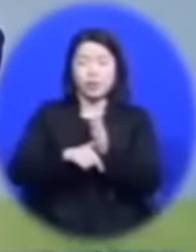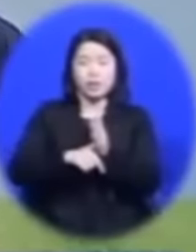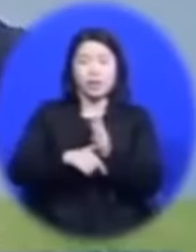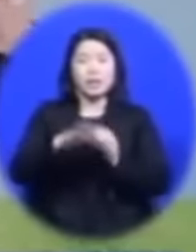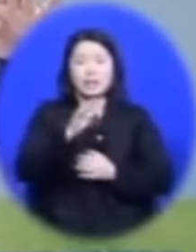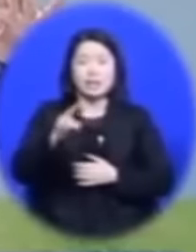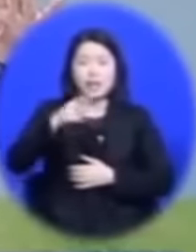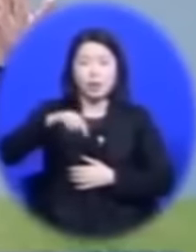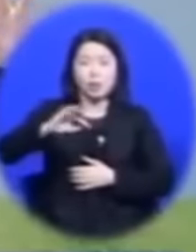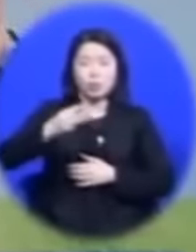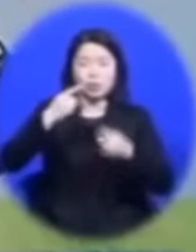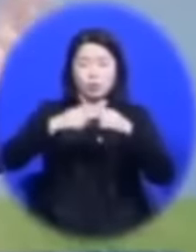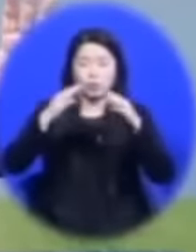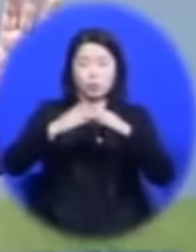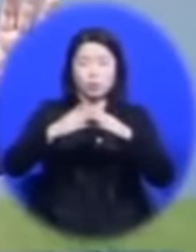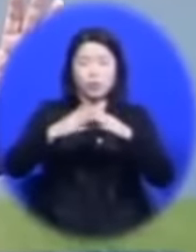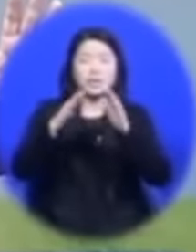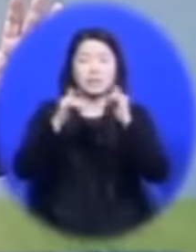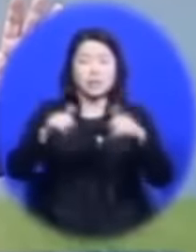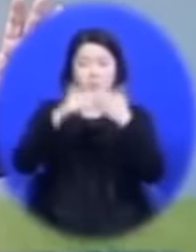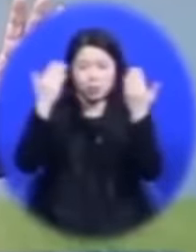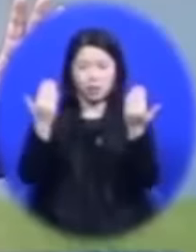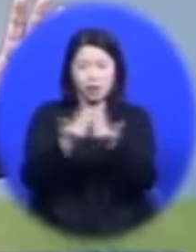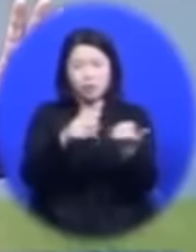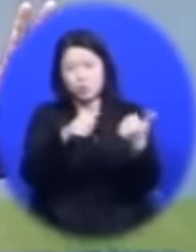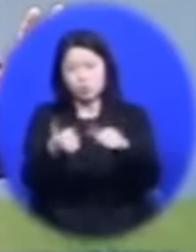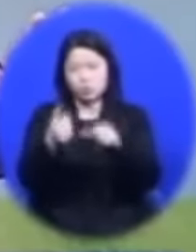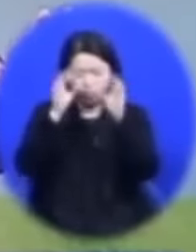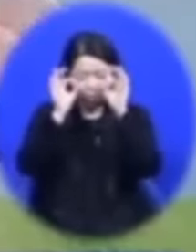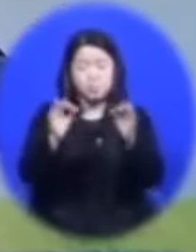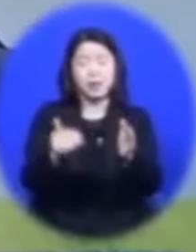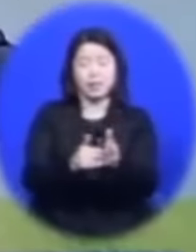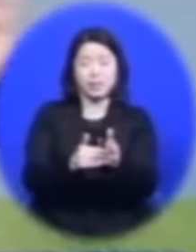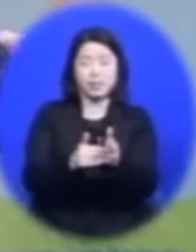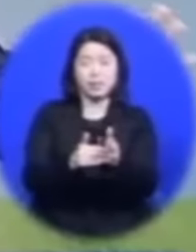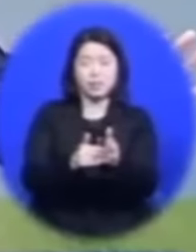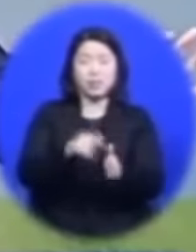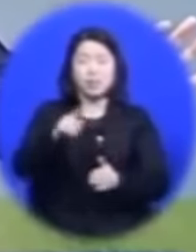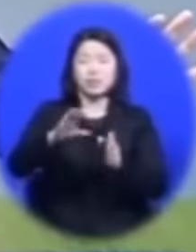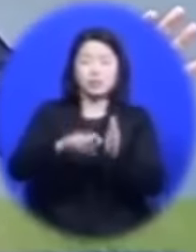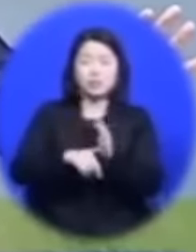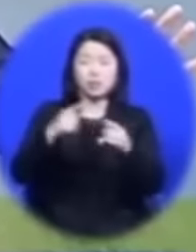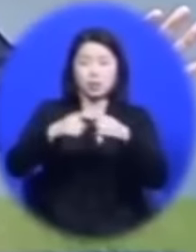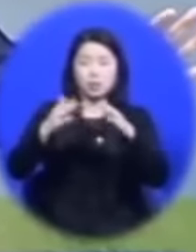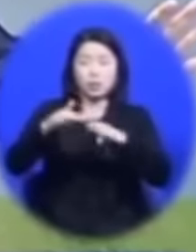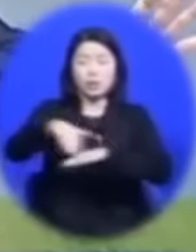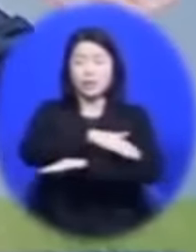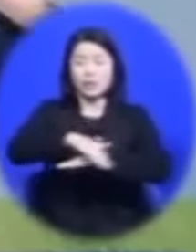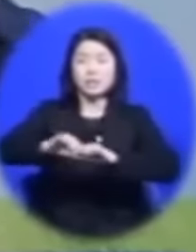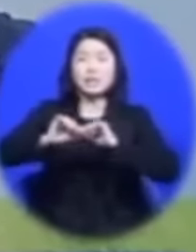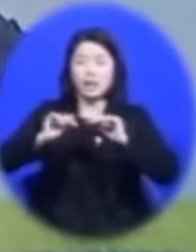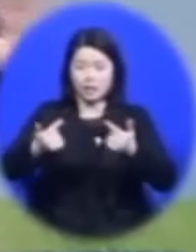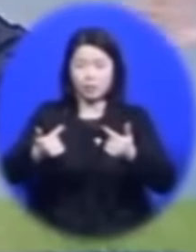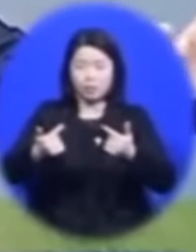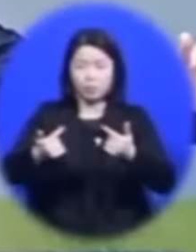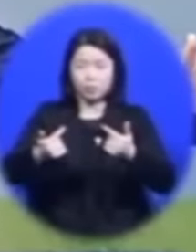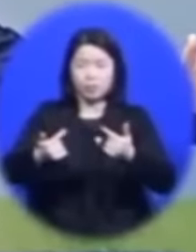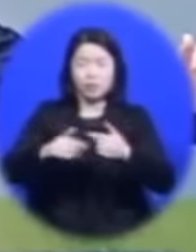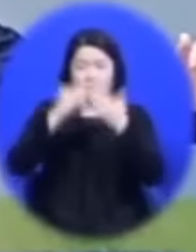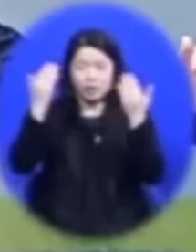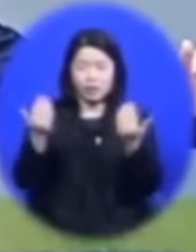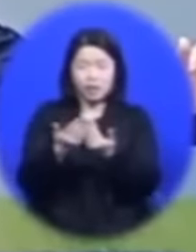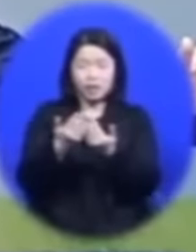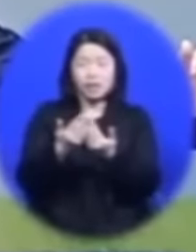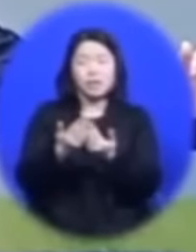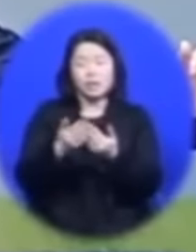다 순교하는 것을 보았다는 거예요. 그때 당시에는 교회를 안 다니던 때고 집에 다 예수 믿는